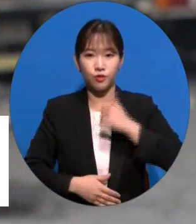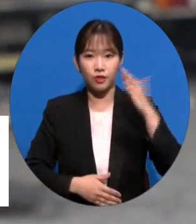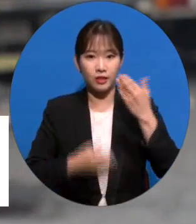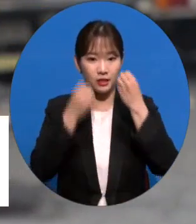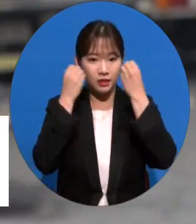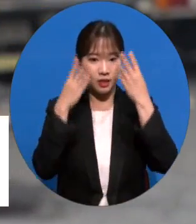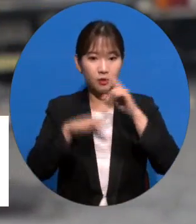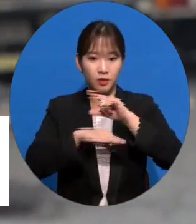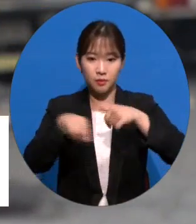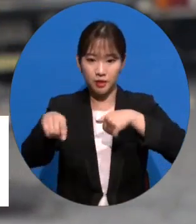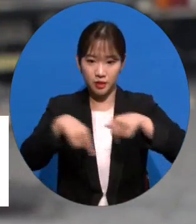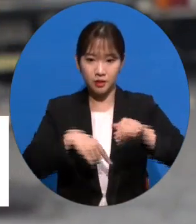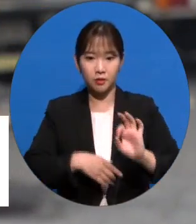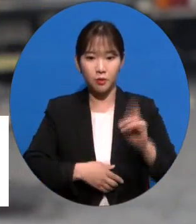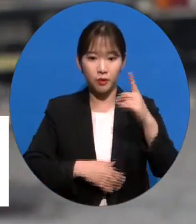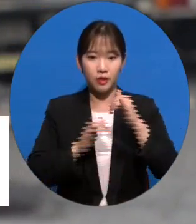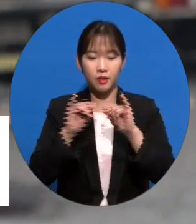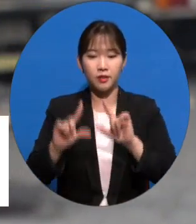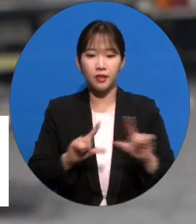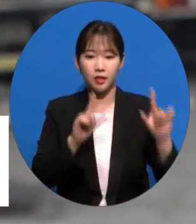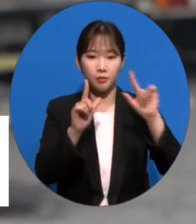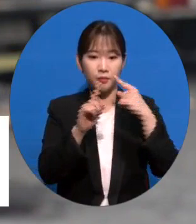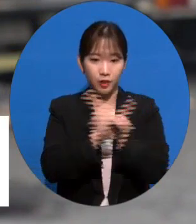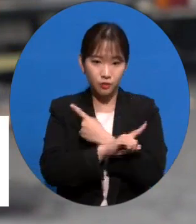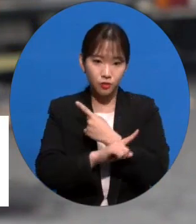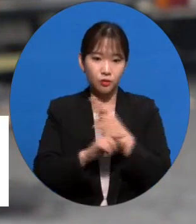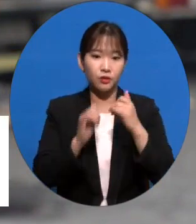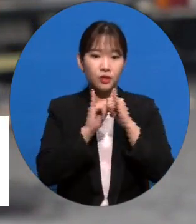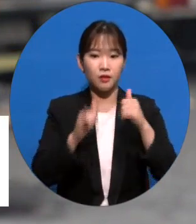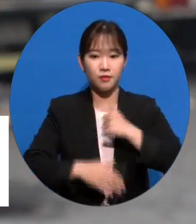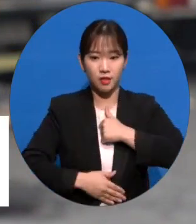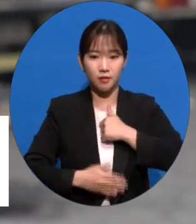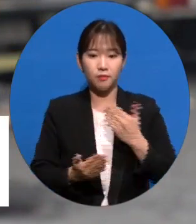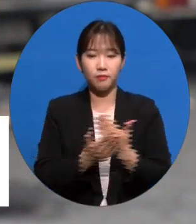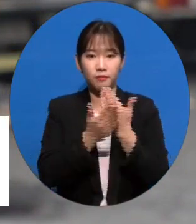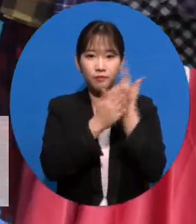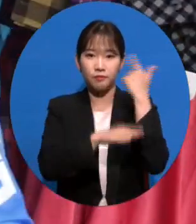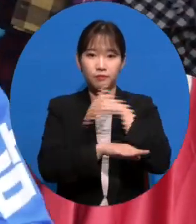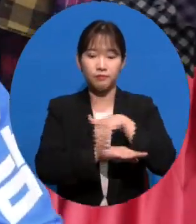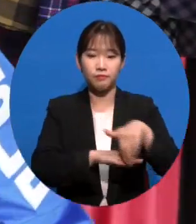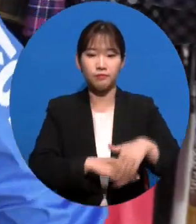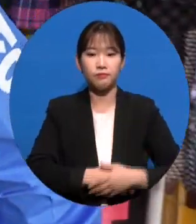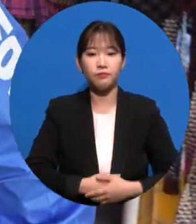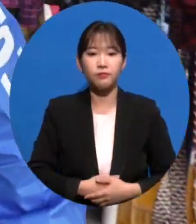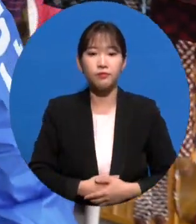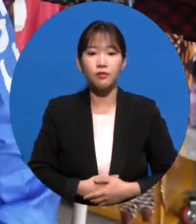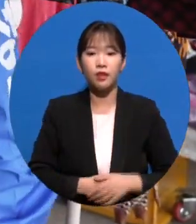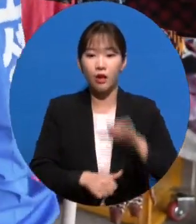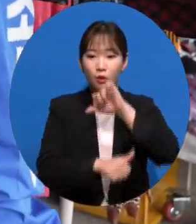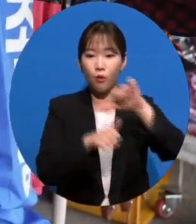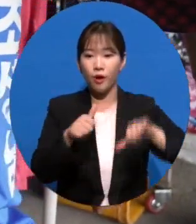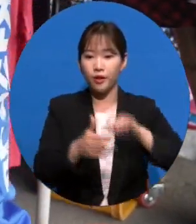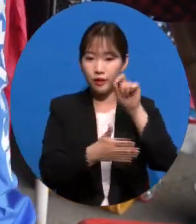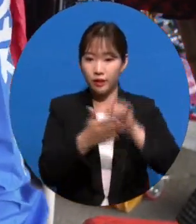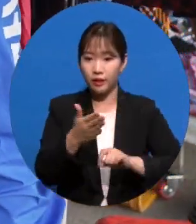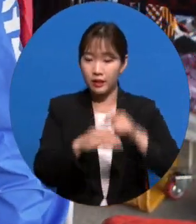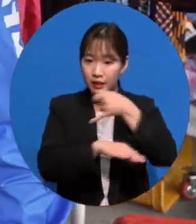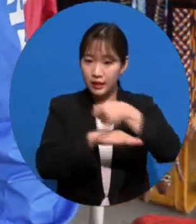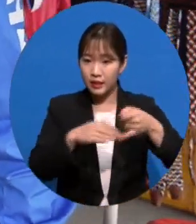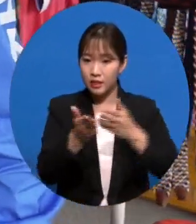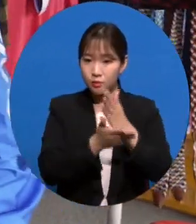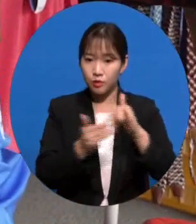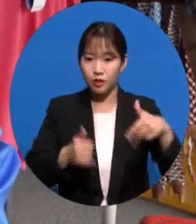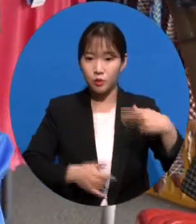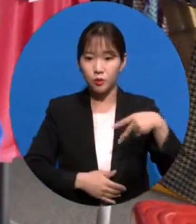새로운 지방자치로 국민의 삶을 바꾸고 국민들의 자부심을 높이겠습니다. 환경 디자인 전문가인